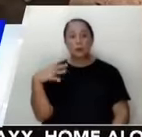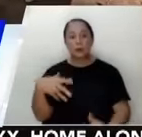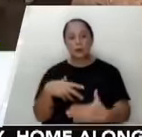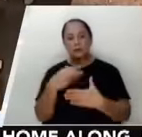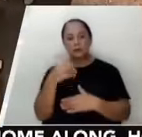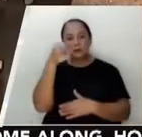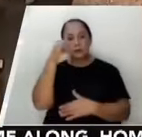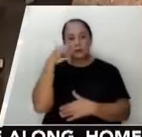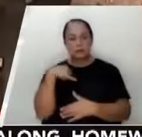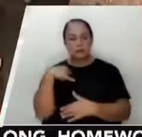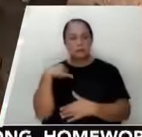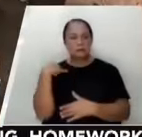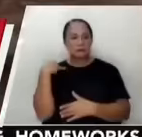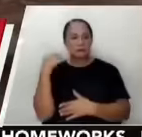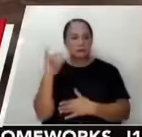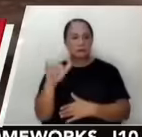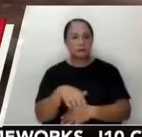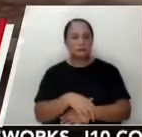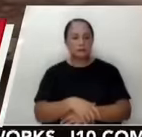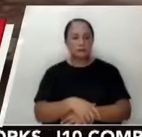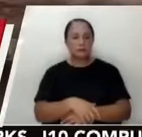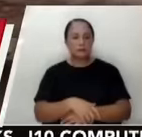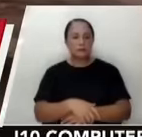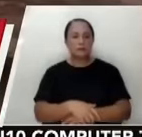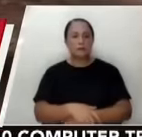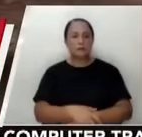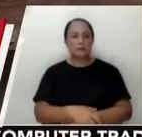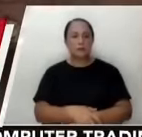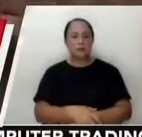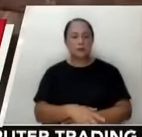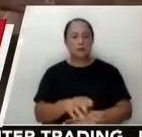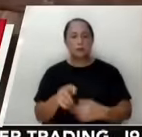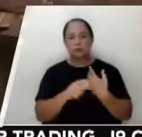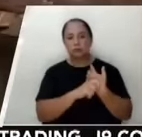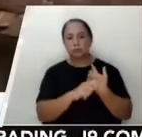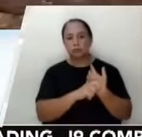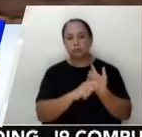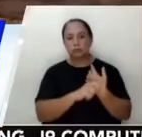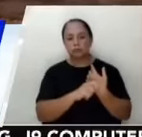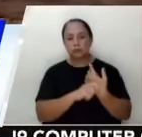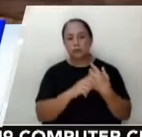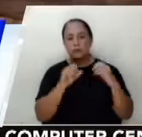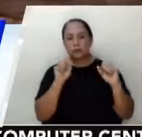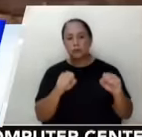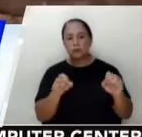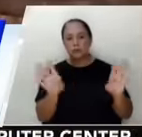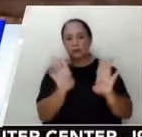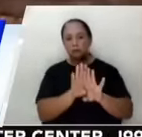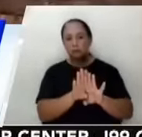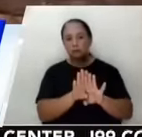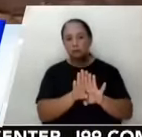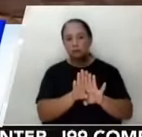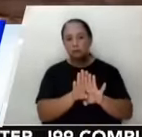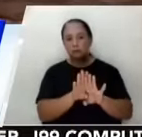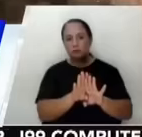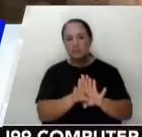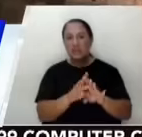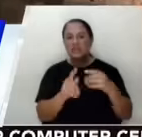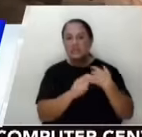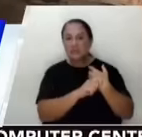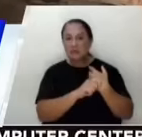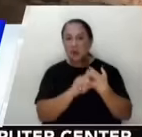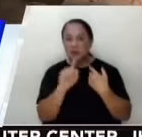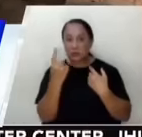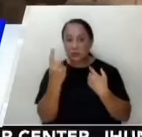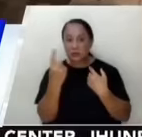dyan. Tapos? Hindi pansamantala. Pwede naman siguro magsara. Ah, pansamantala lang ang balak nyo? May